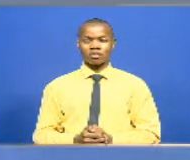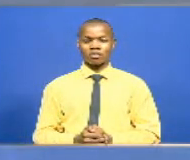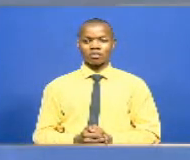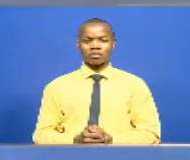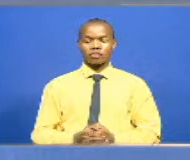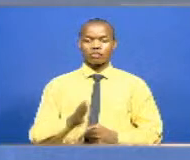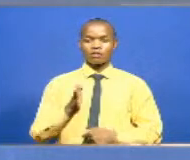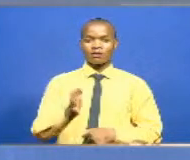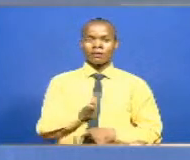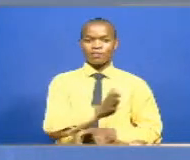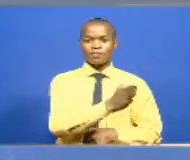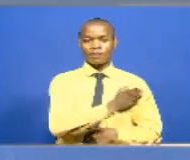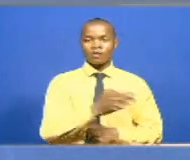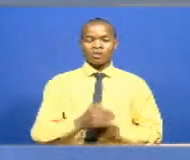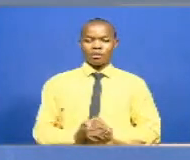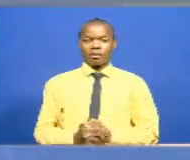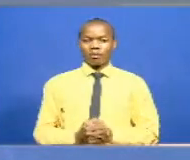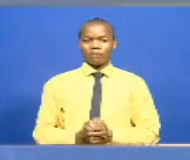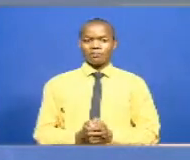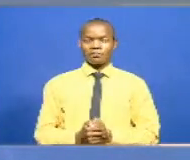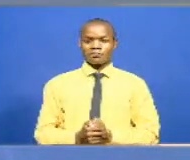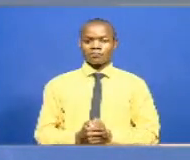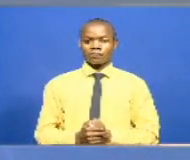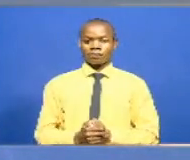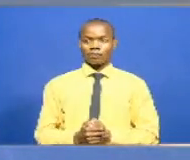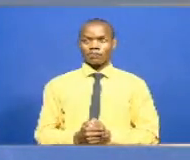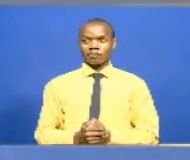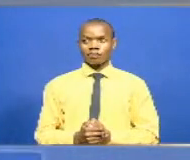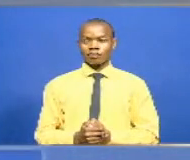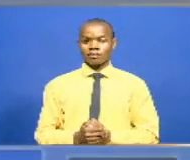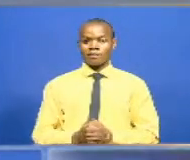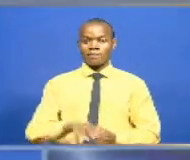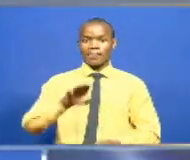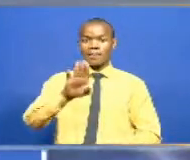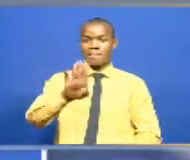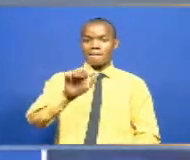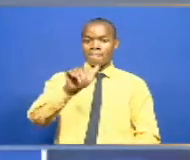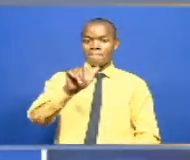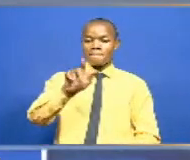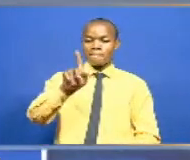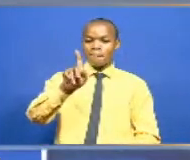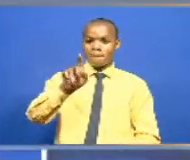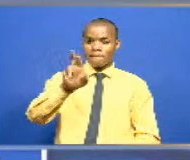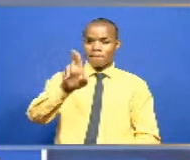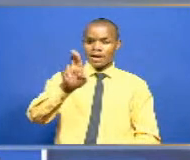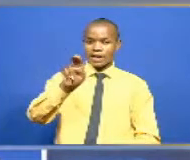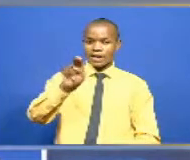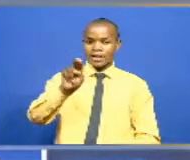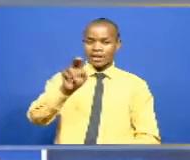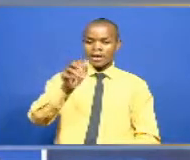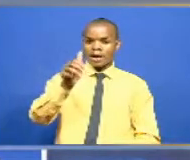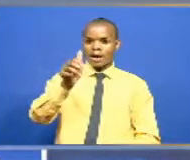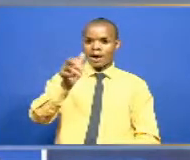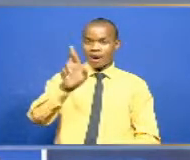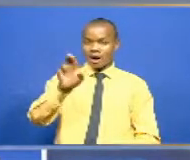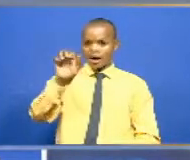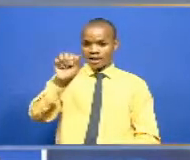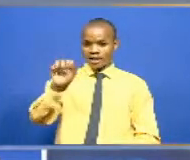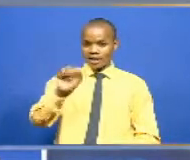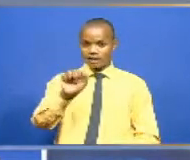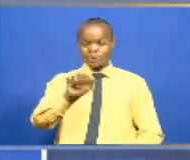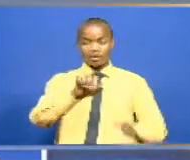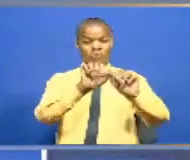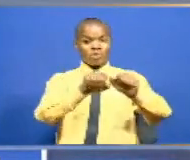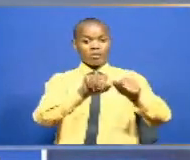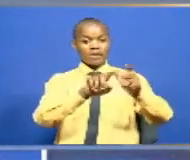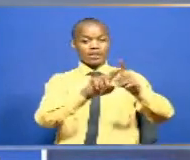Mabingwa watetezi wa kombe la shirikisho barani Afrika, Baken, RS Baken ya Morocco, itaanza kampeni yake ya